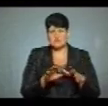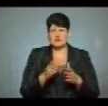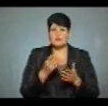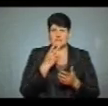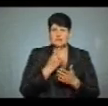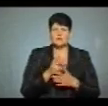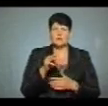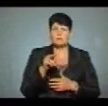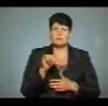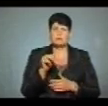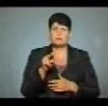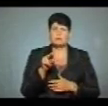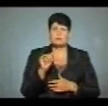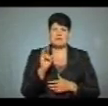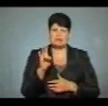оцього